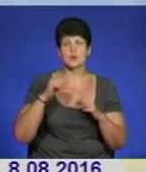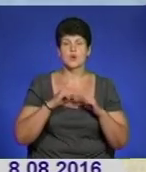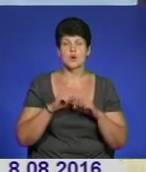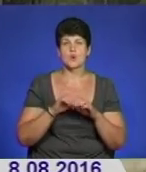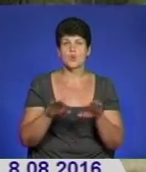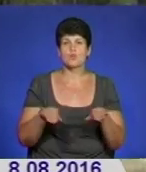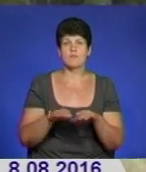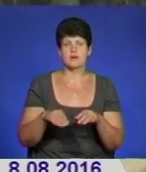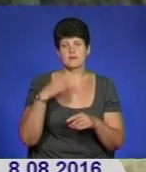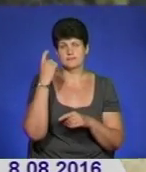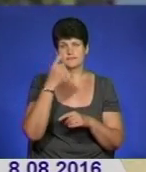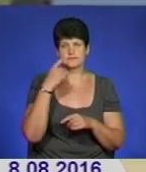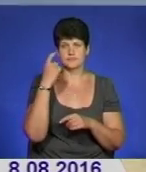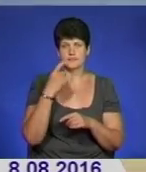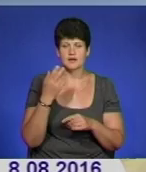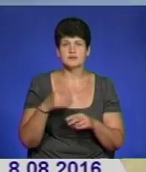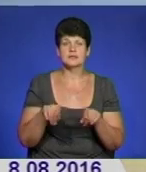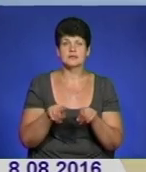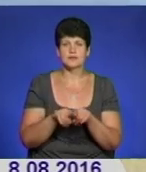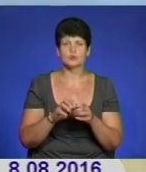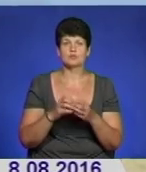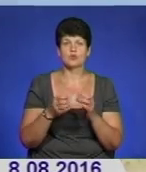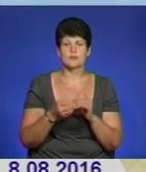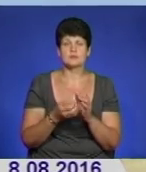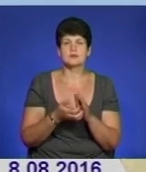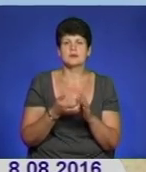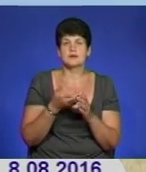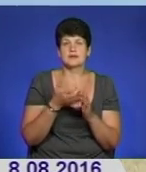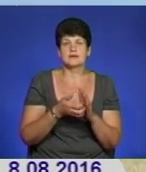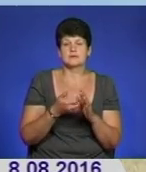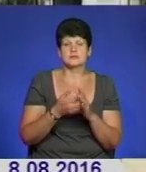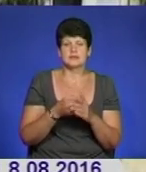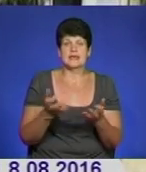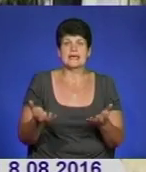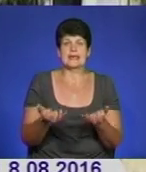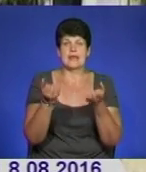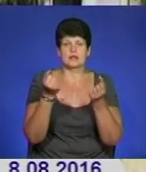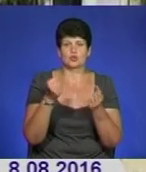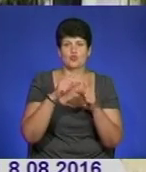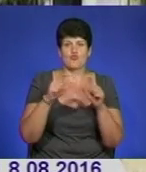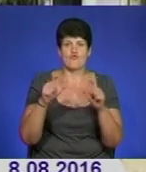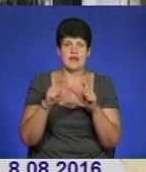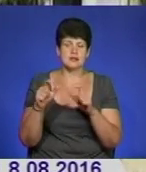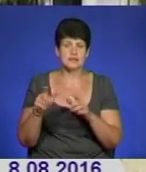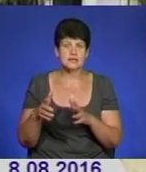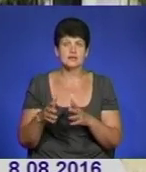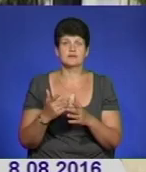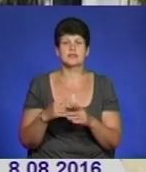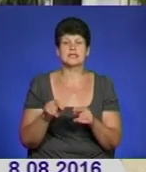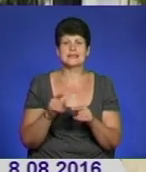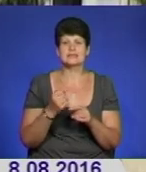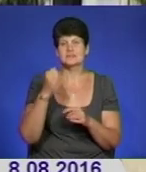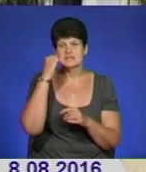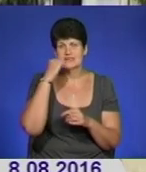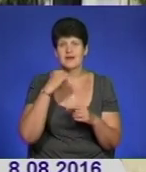при ловлі риби. Також проблема у відсутності рятувальних постів. Викликів порятунку надходить мало, а швидкість реагування залежить від застарілої